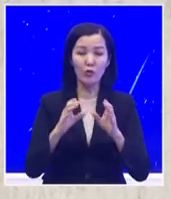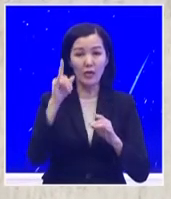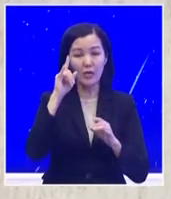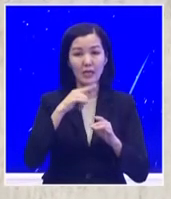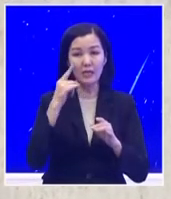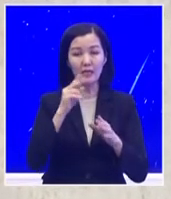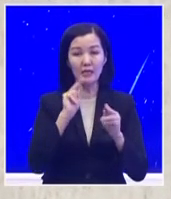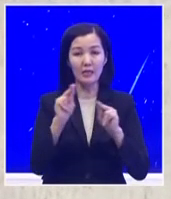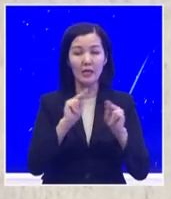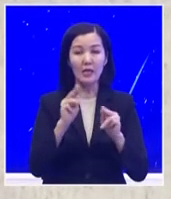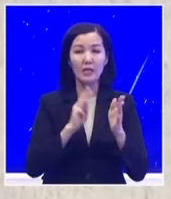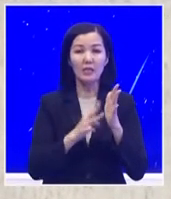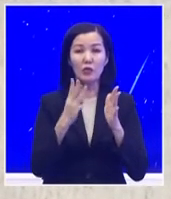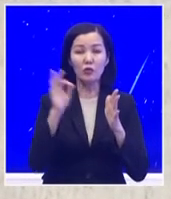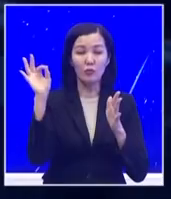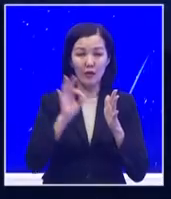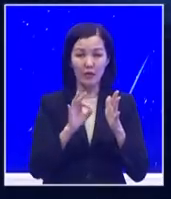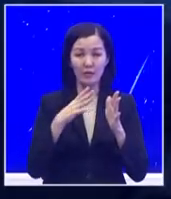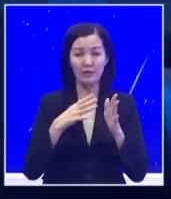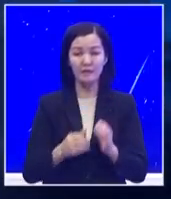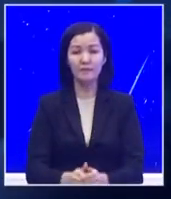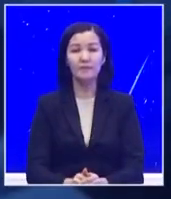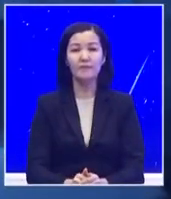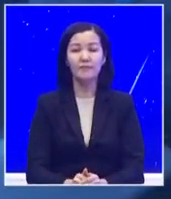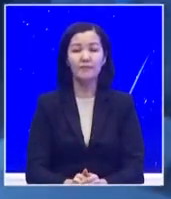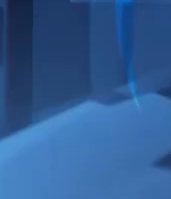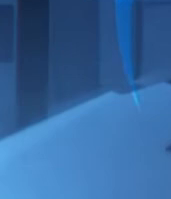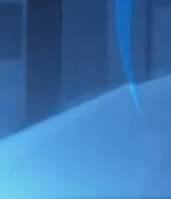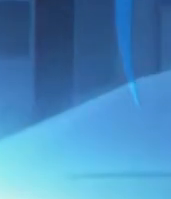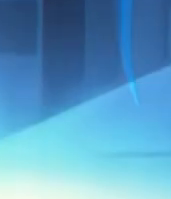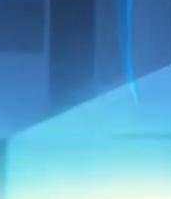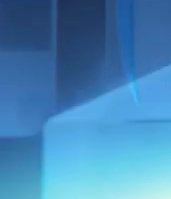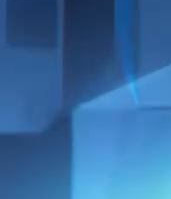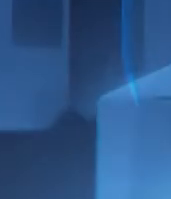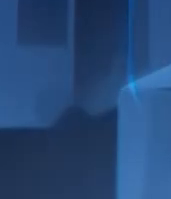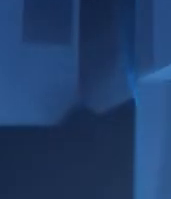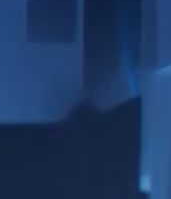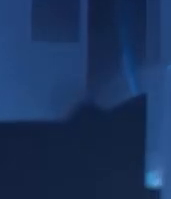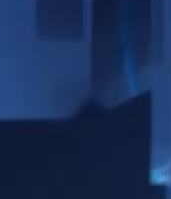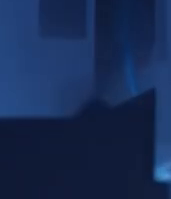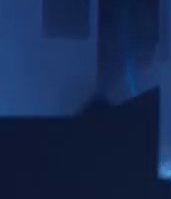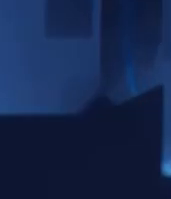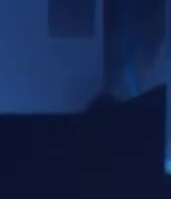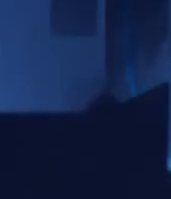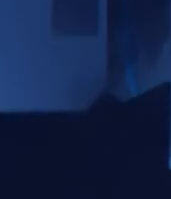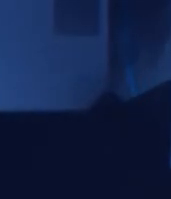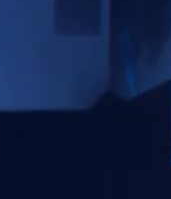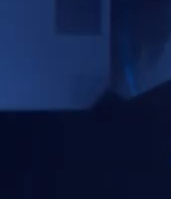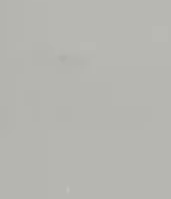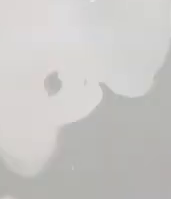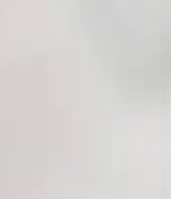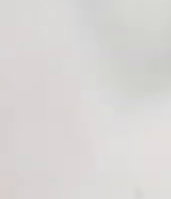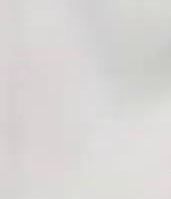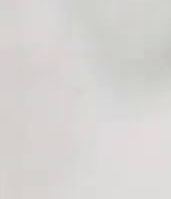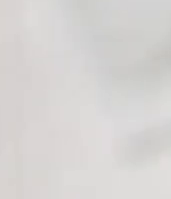беру 83%-ға жеткен. Қамшат Мұхамеджан, Ержан Дүйсен, Мәди Байбосын, Жетісу арнасы, Талдықорған.